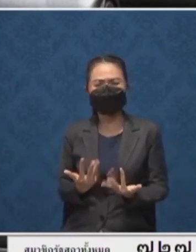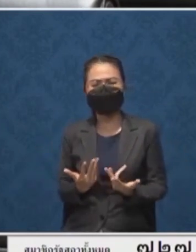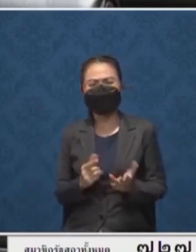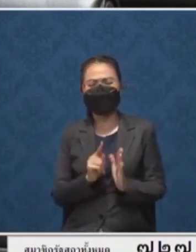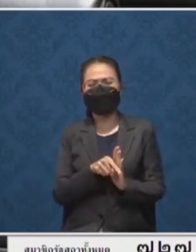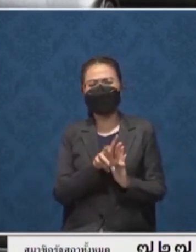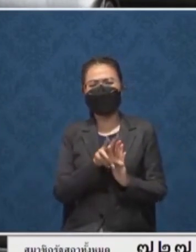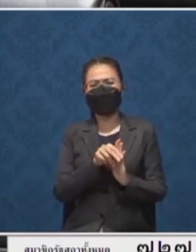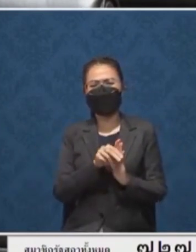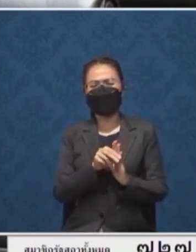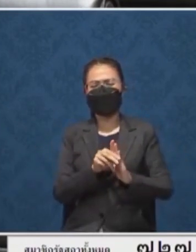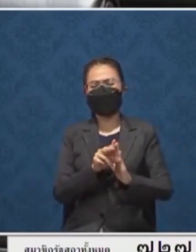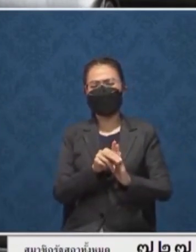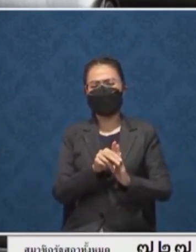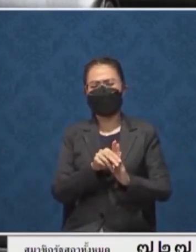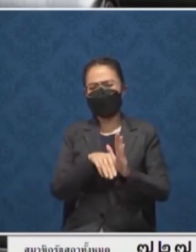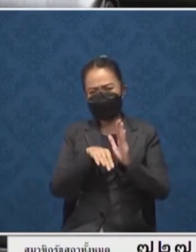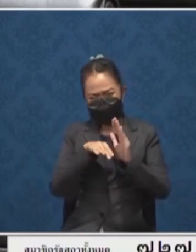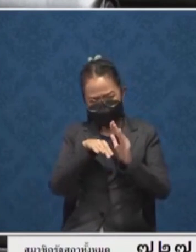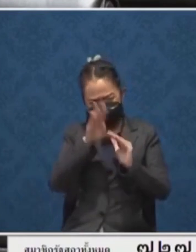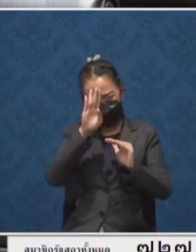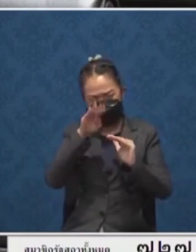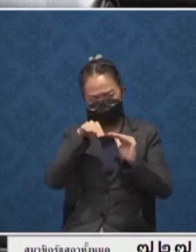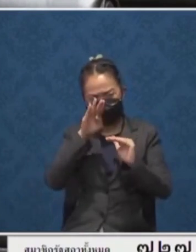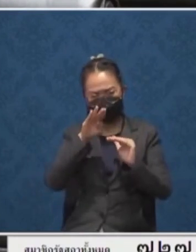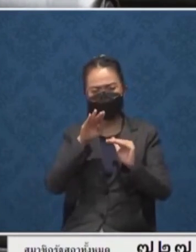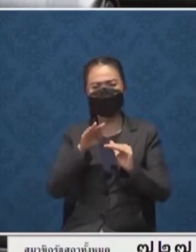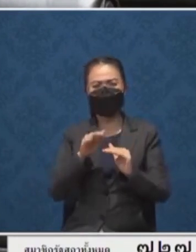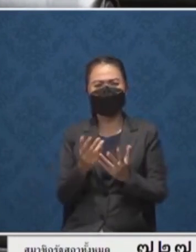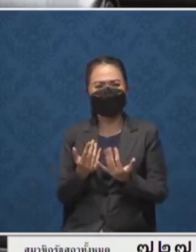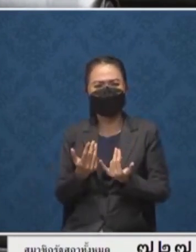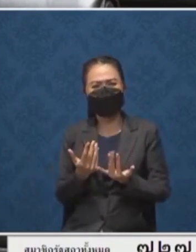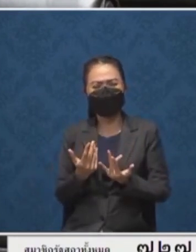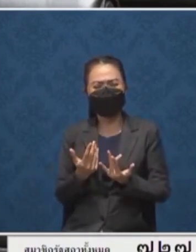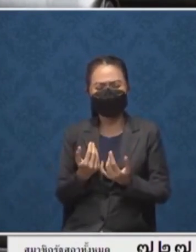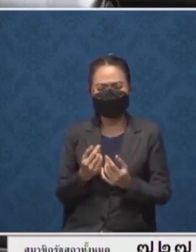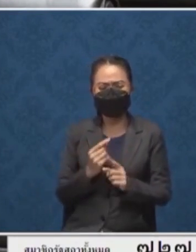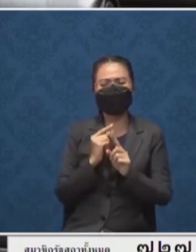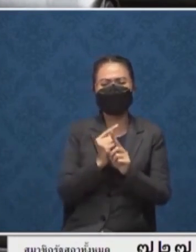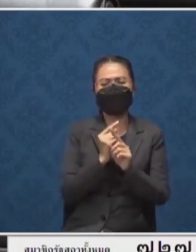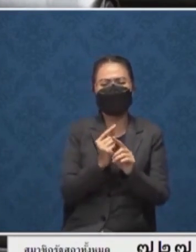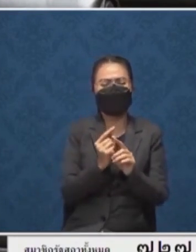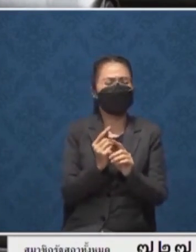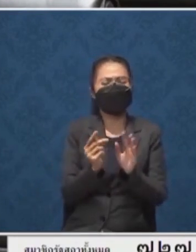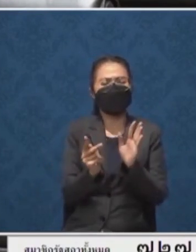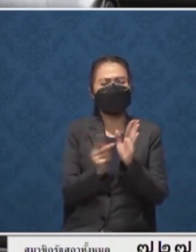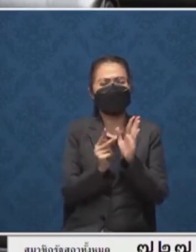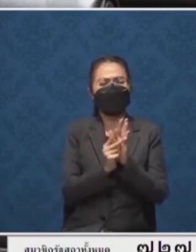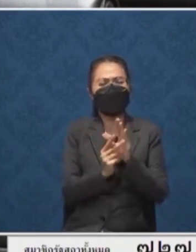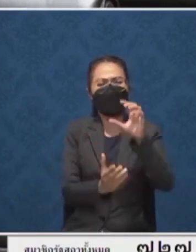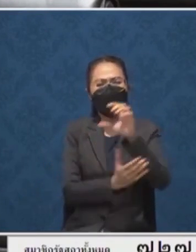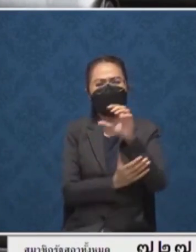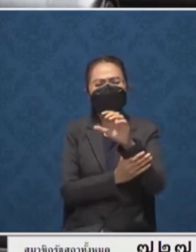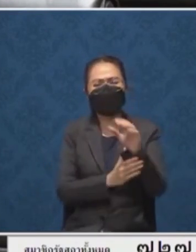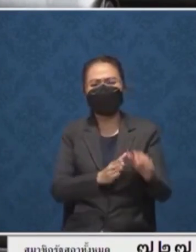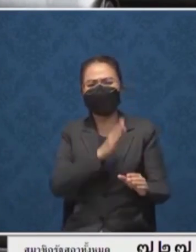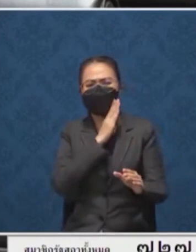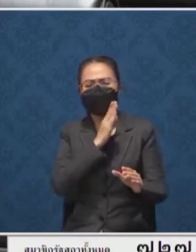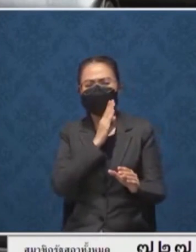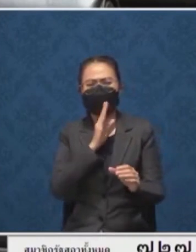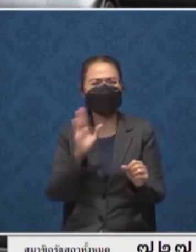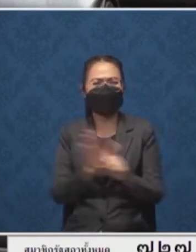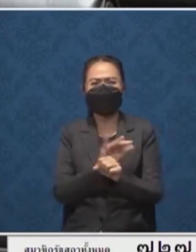าทีมันก ็ ตามข้อบังคับมีนะครับ ครับ ก็ถ้ามันไม่ครบก็เลื่อนไปก่